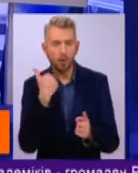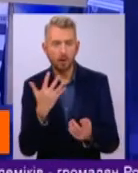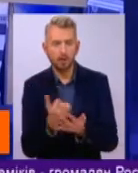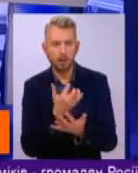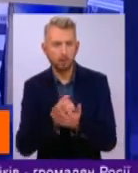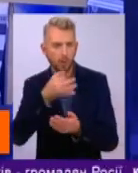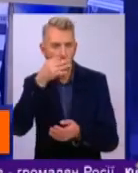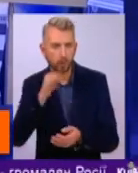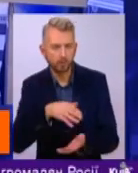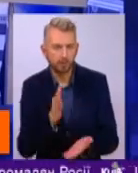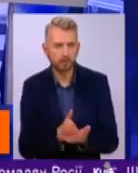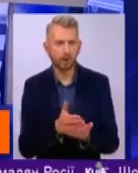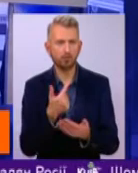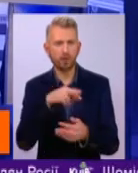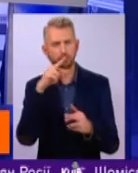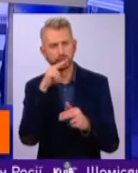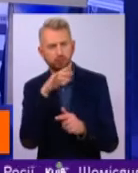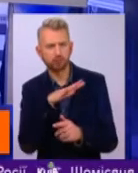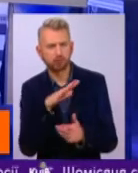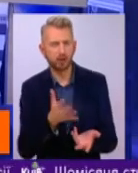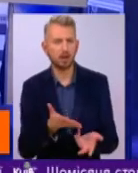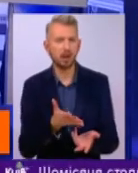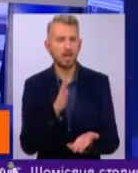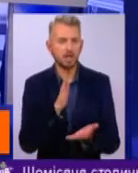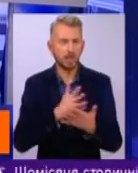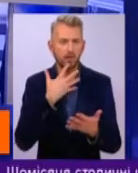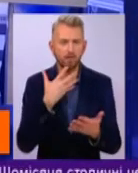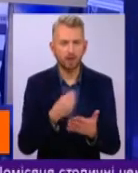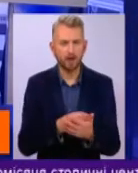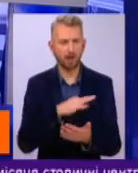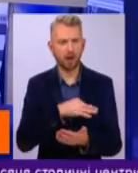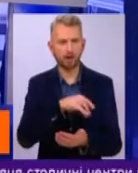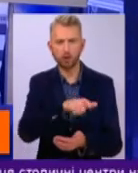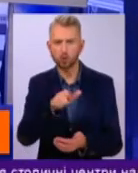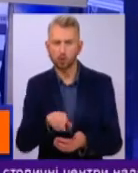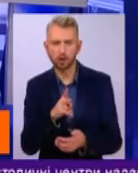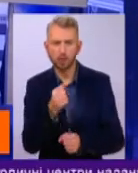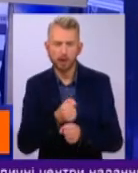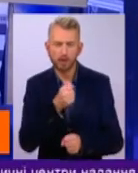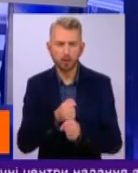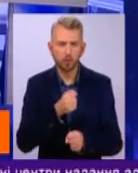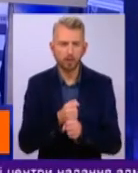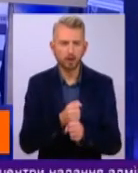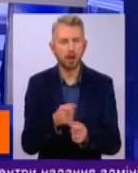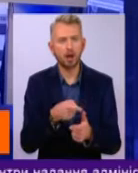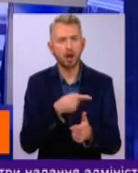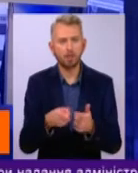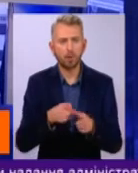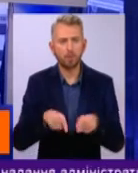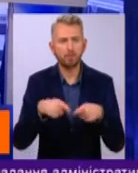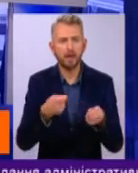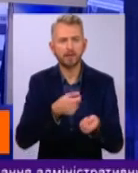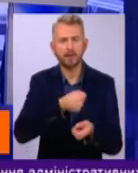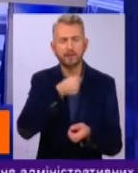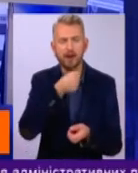досвід, набиті шишки, є власна агентура, яка напрацьована безпосередньо або передана